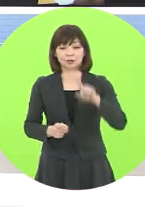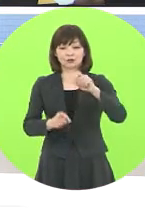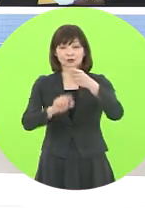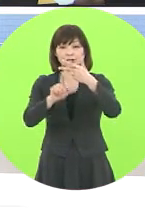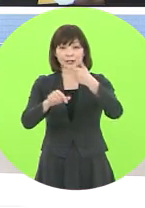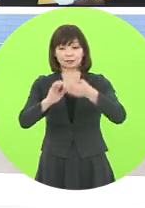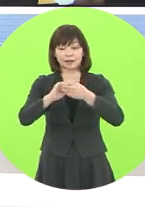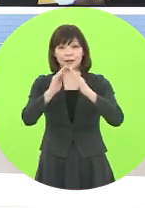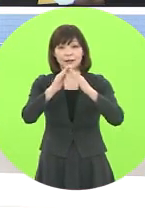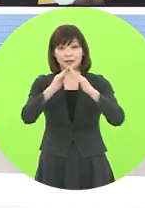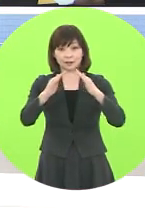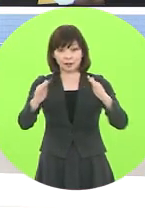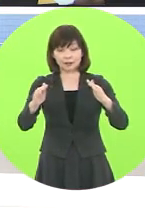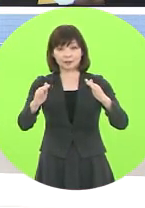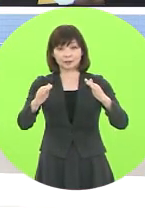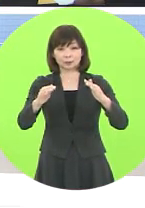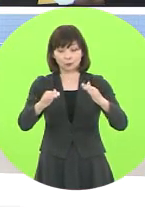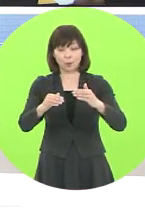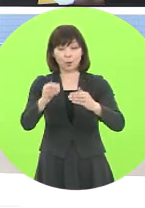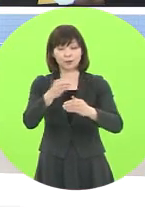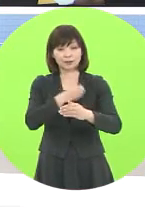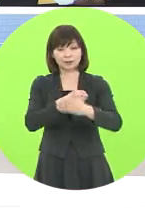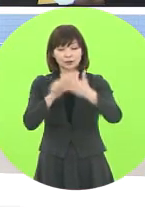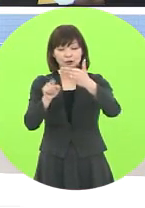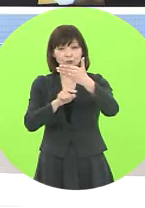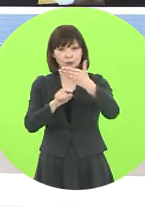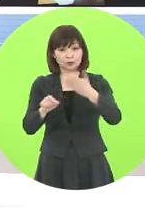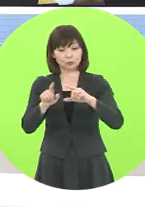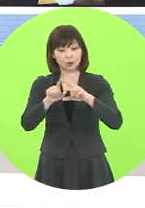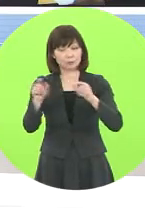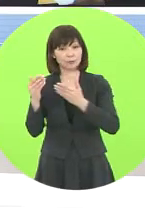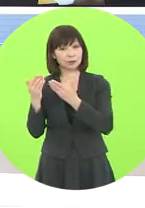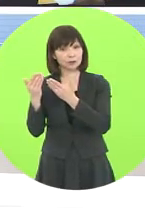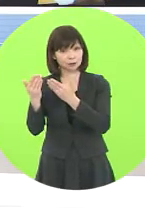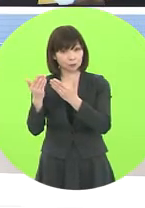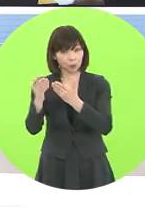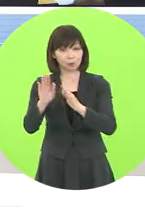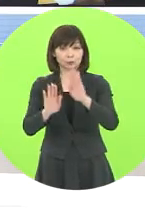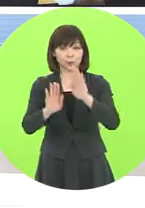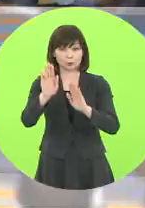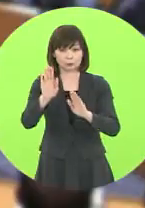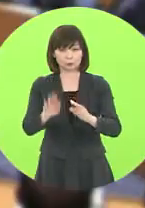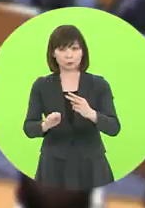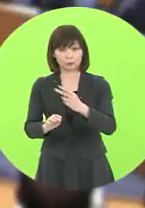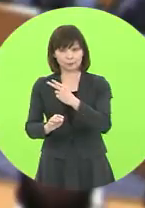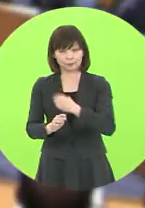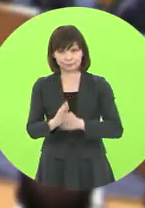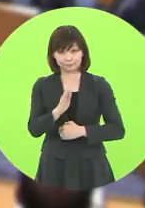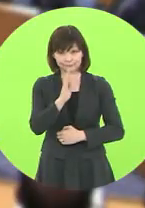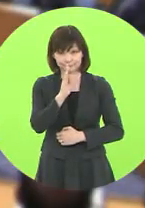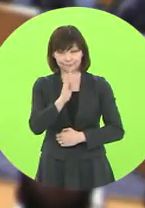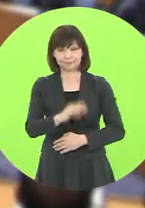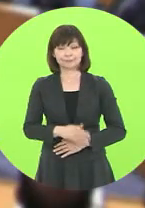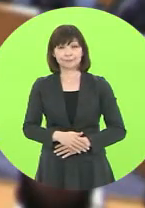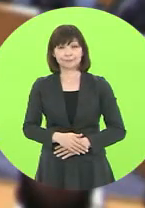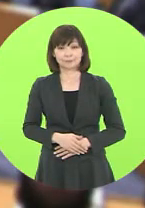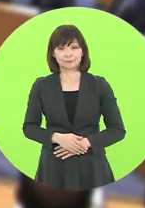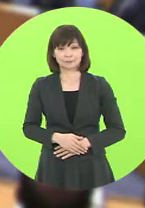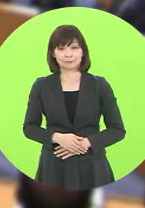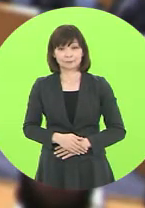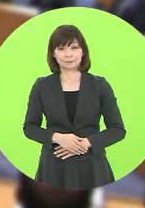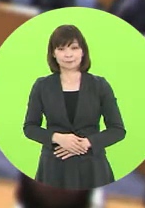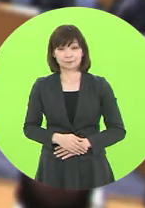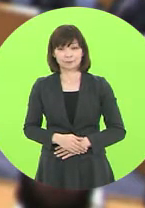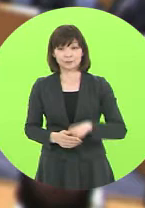定例会で行われた9人の議員の皆さんによる一般質問の模様をご覧いただきます。まず